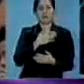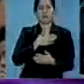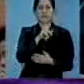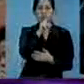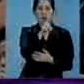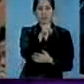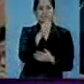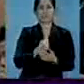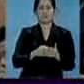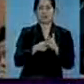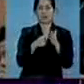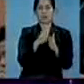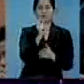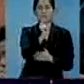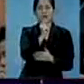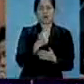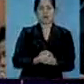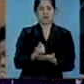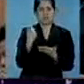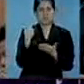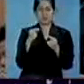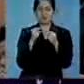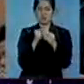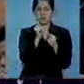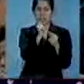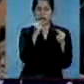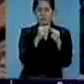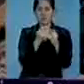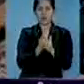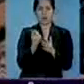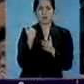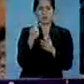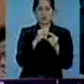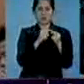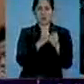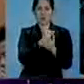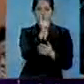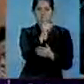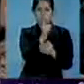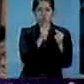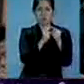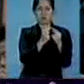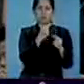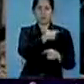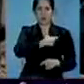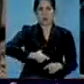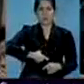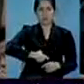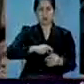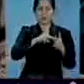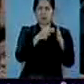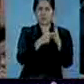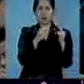ำถามเรื่องนี้เพราะได้มีการยกว่ากรณีที่มีการหมิ่นพระบรมเดชานุภาพจะต้องให้เป็นคดีพิ